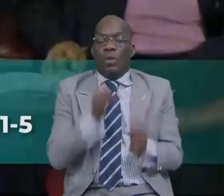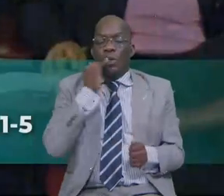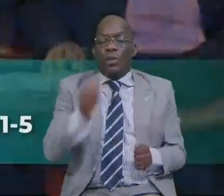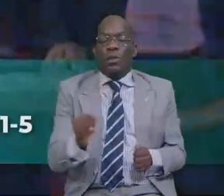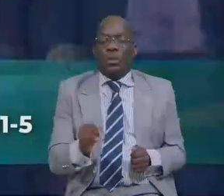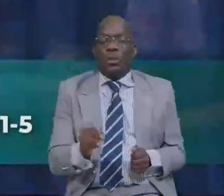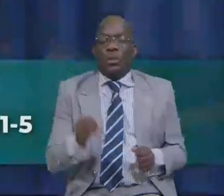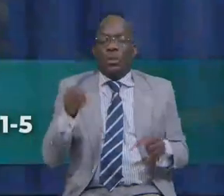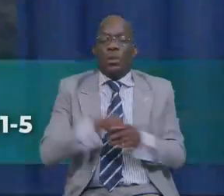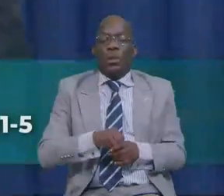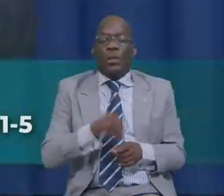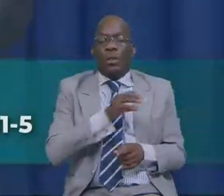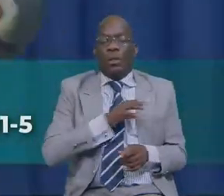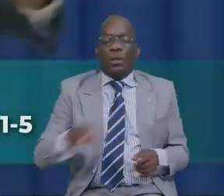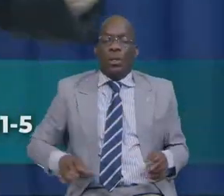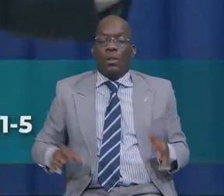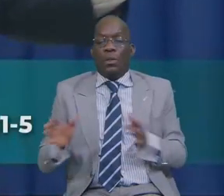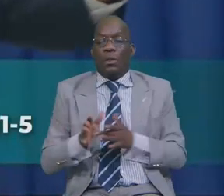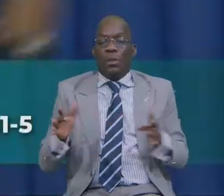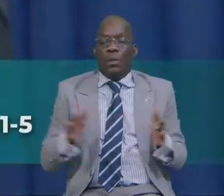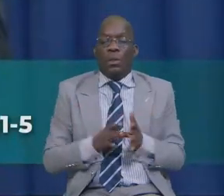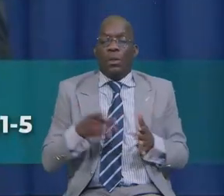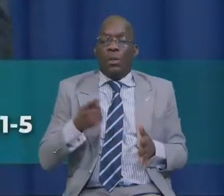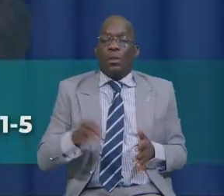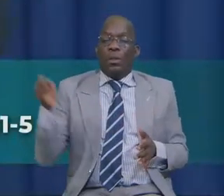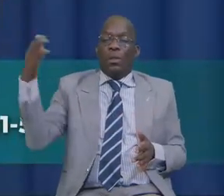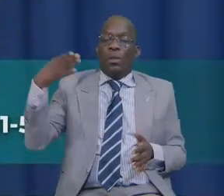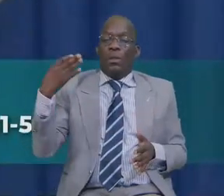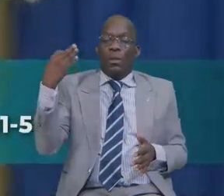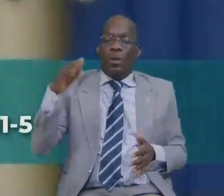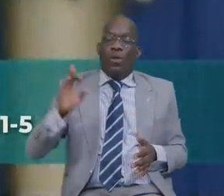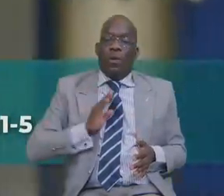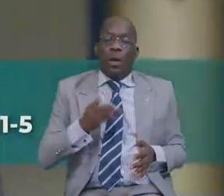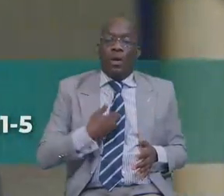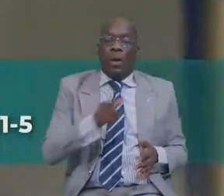en Jésus-Christ. La